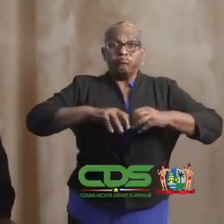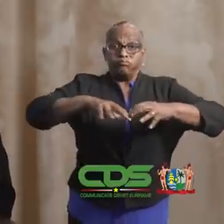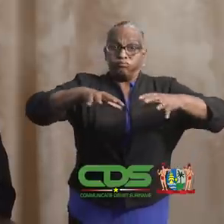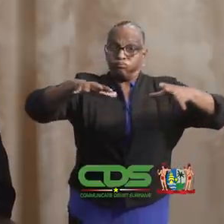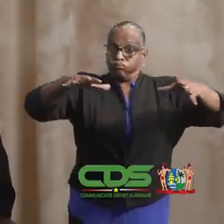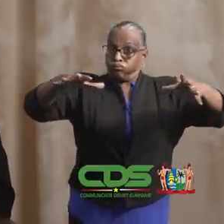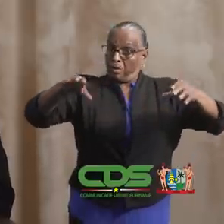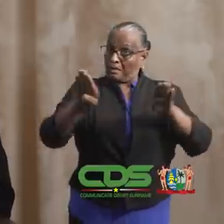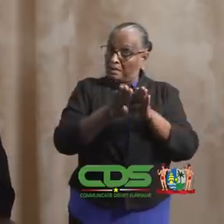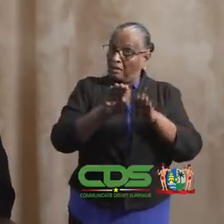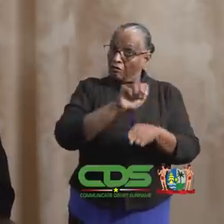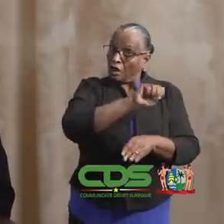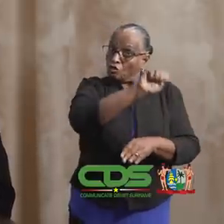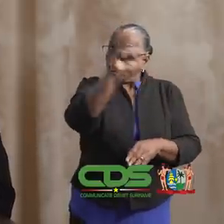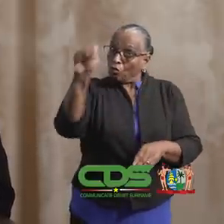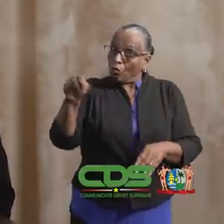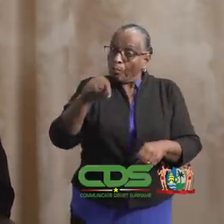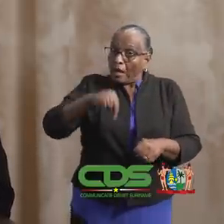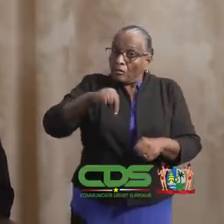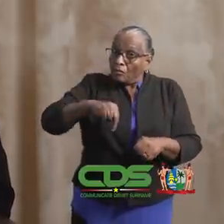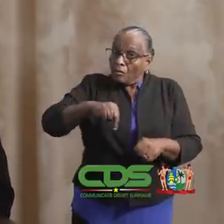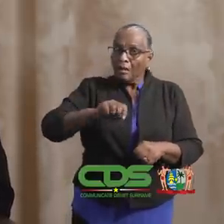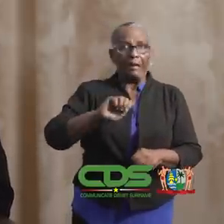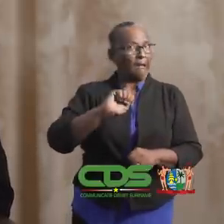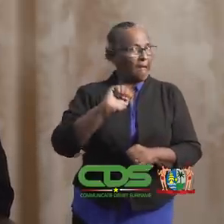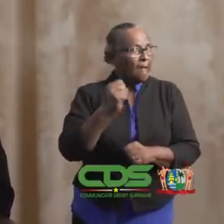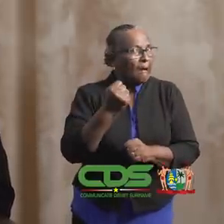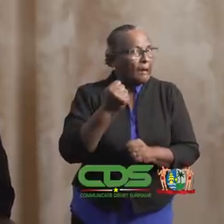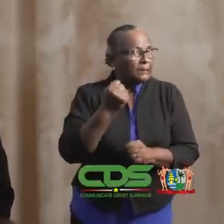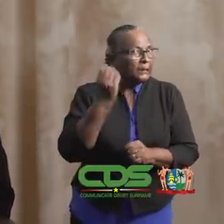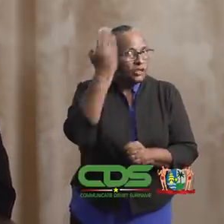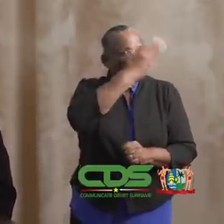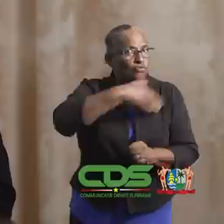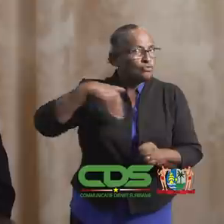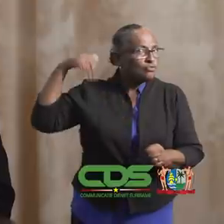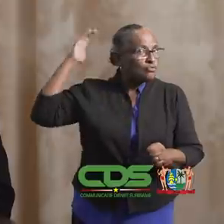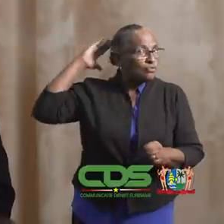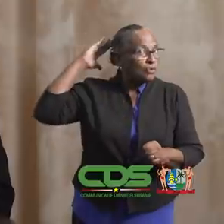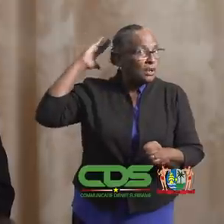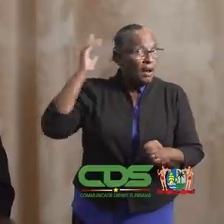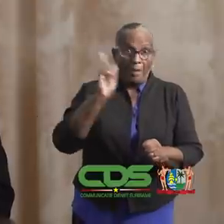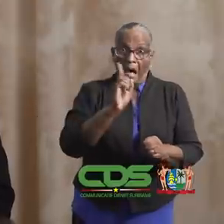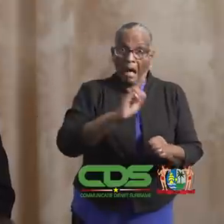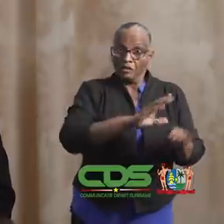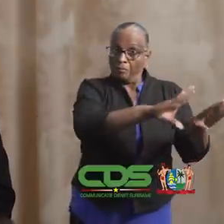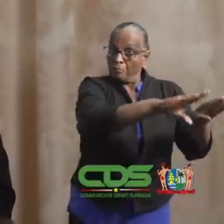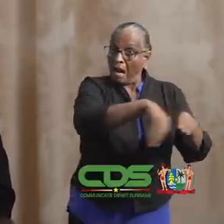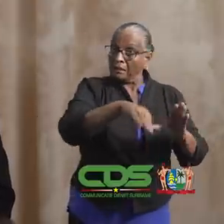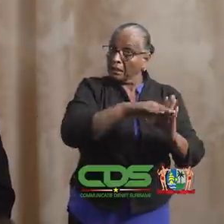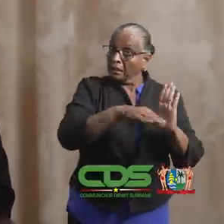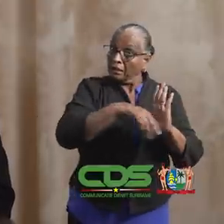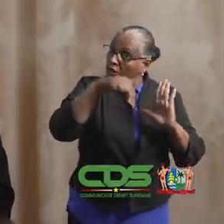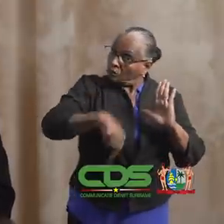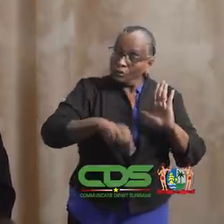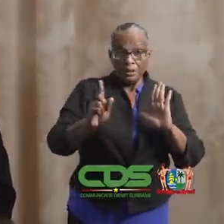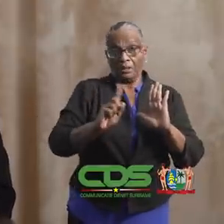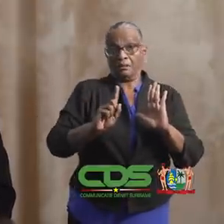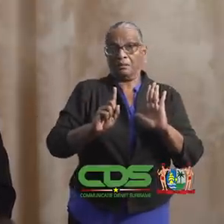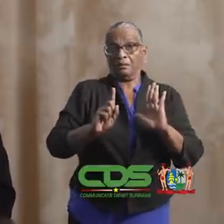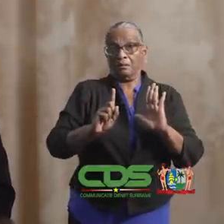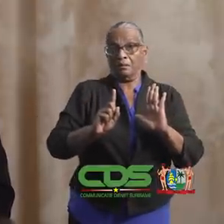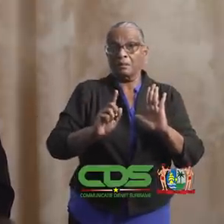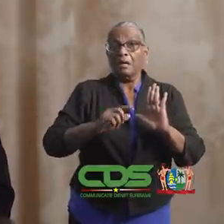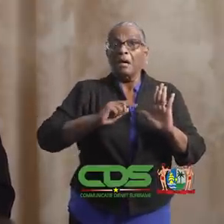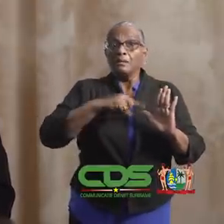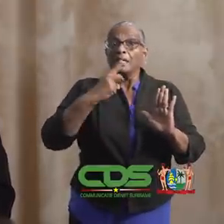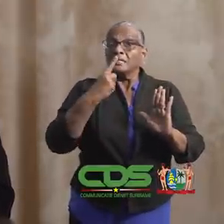zoals in Europa gaande is, kan Suriname overkomen als de bevolking de maatregelen niet meer naleeft. Zoals